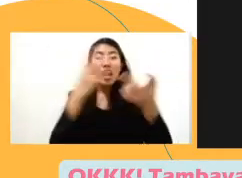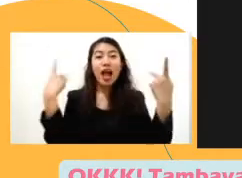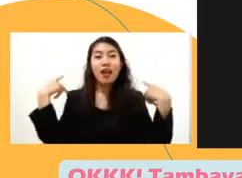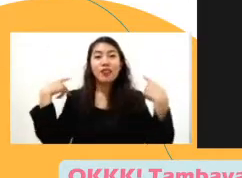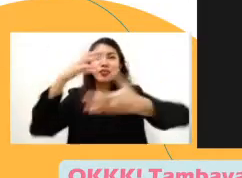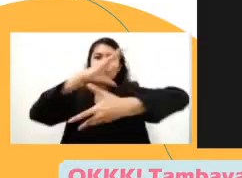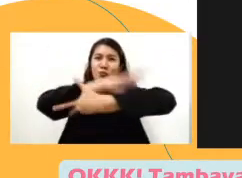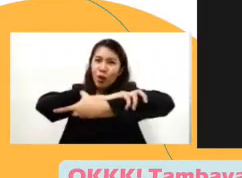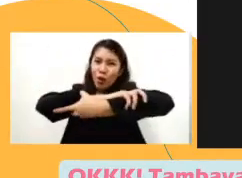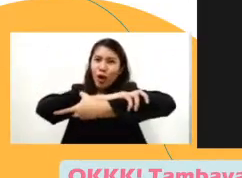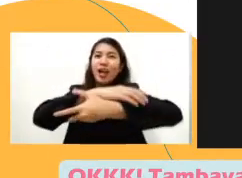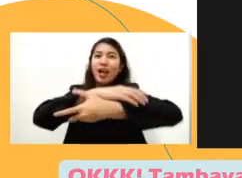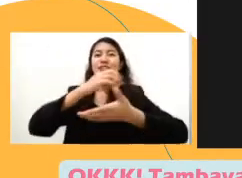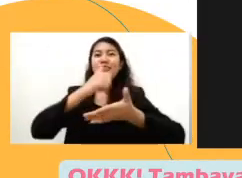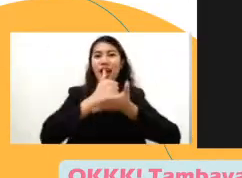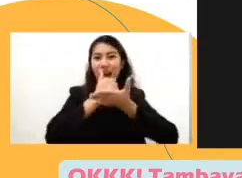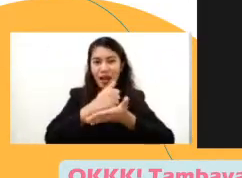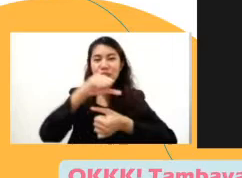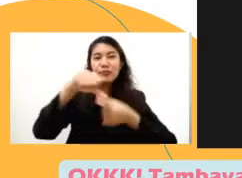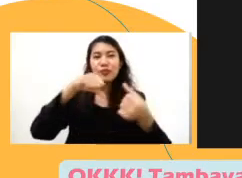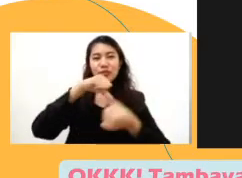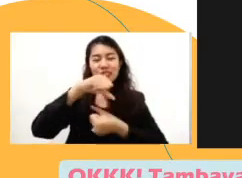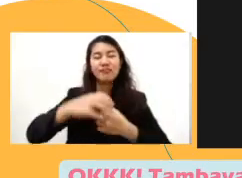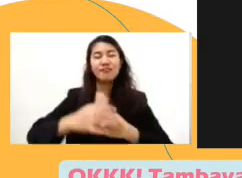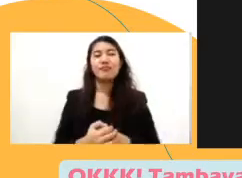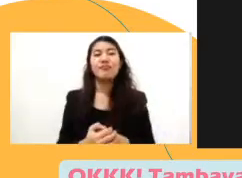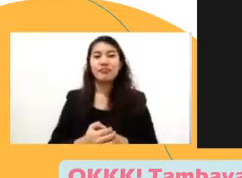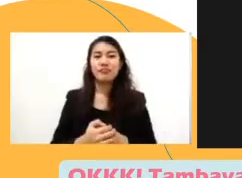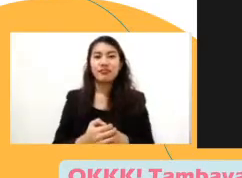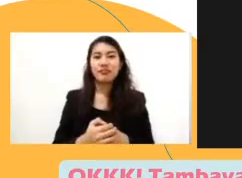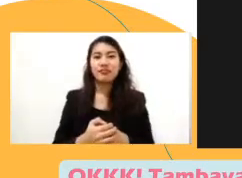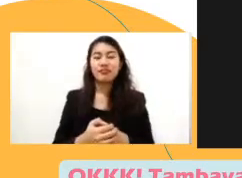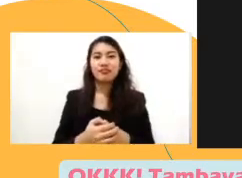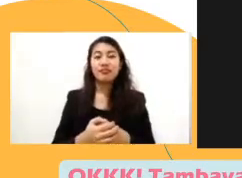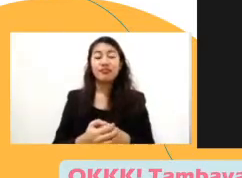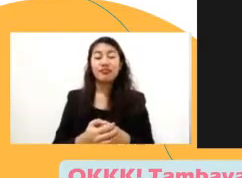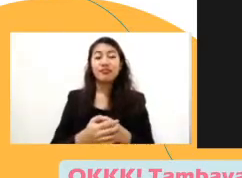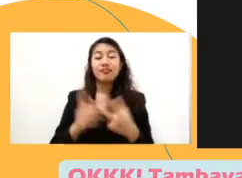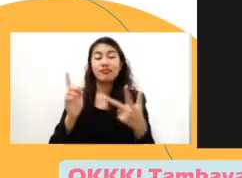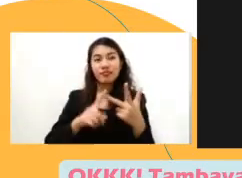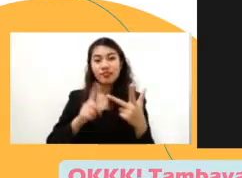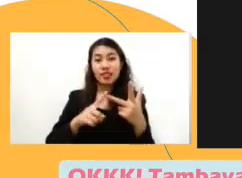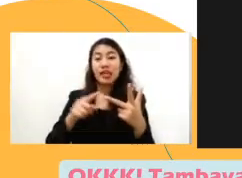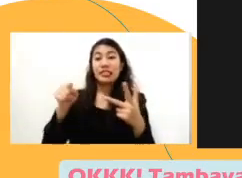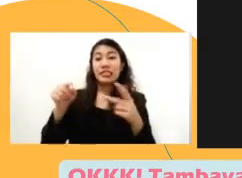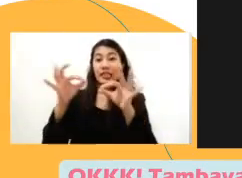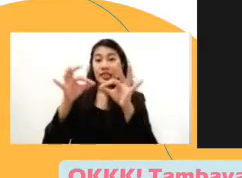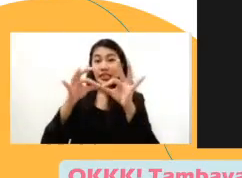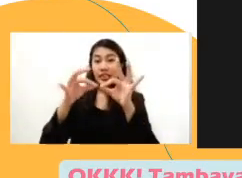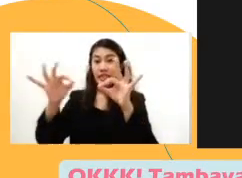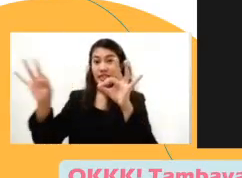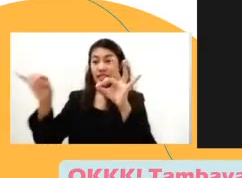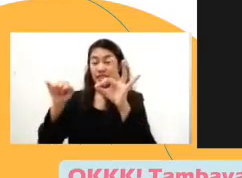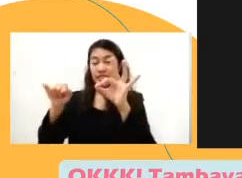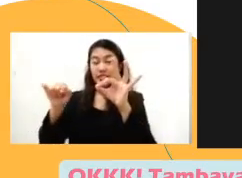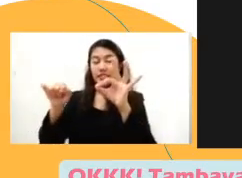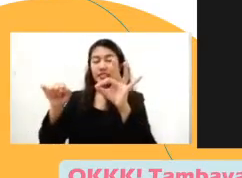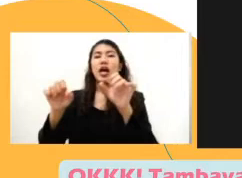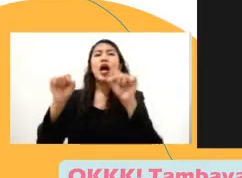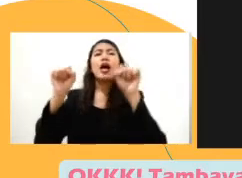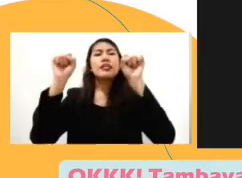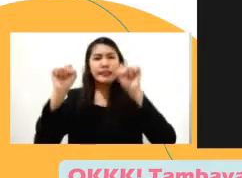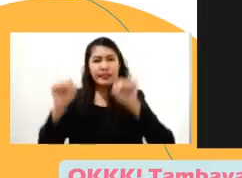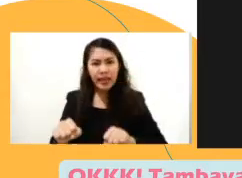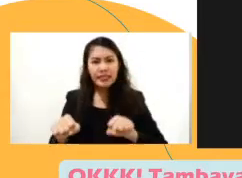Yun. Pangatlo, ang lyrics, ang mga salita sa isang kanta ay maaring makapag-insight or